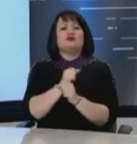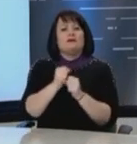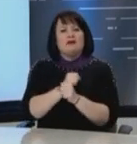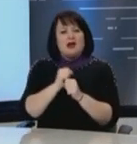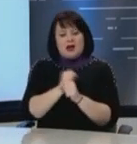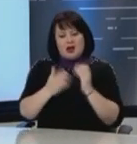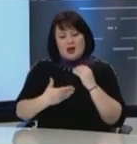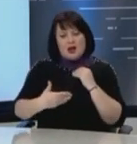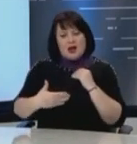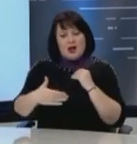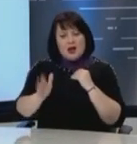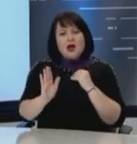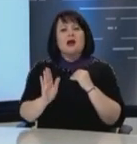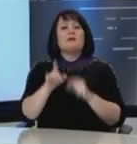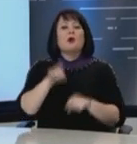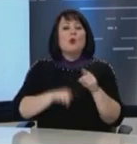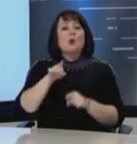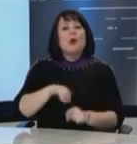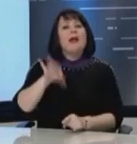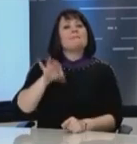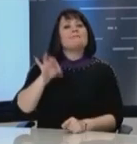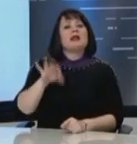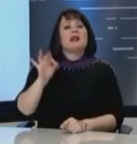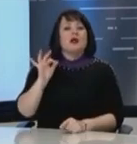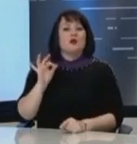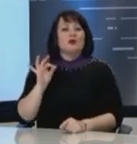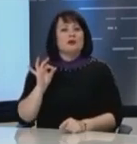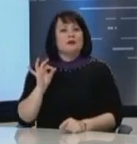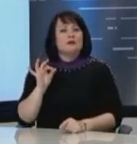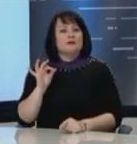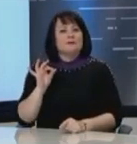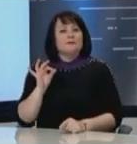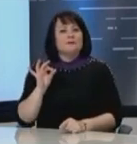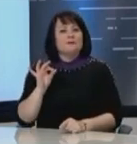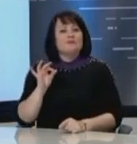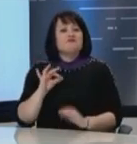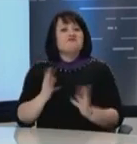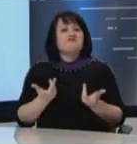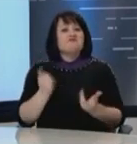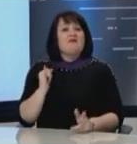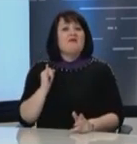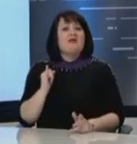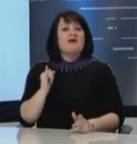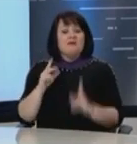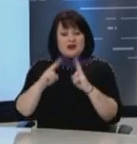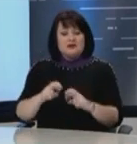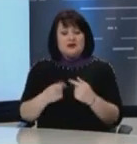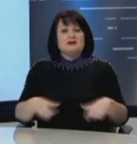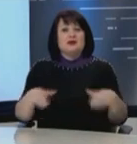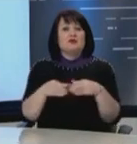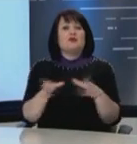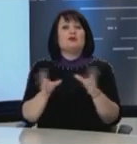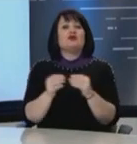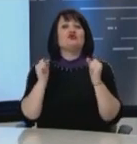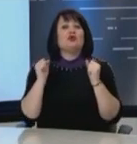διαχρονικά, οριζόντια, επιλεκτικά και κενά μνήμης. Γιατί δεν έχει έρθει ακόμα το θέμα στην Εξεταστική Επιτροπή για την